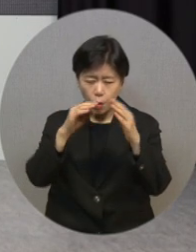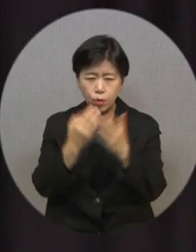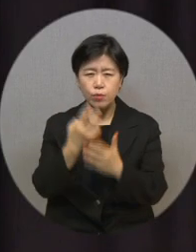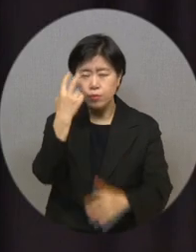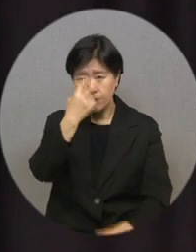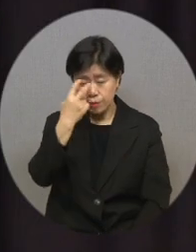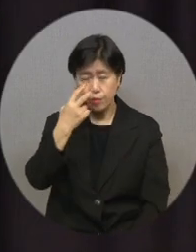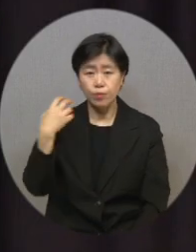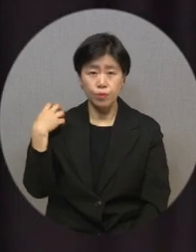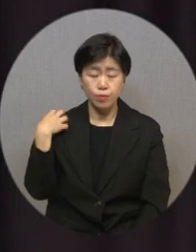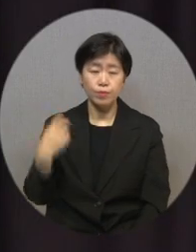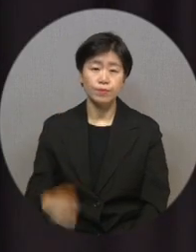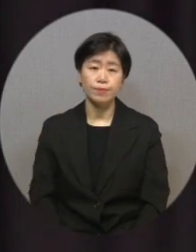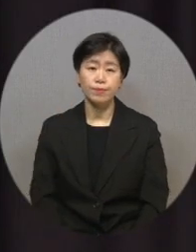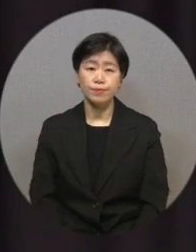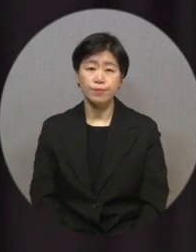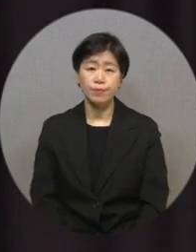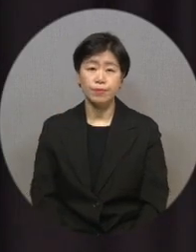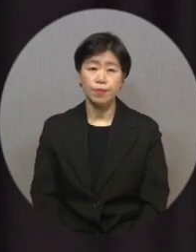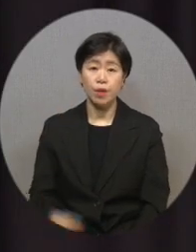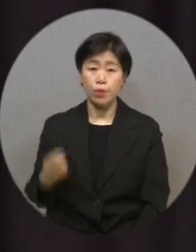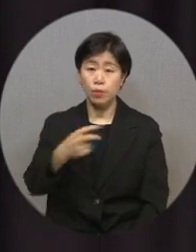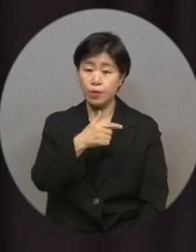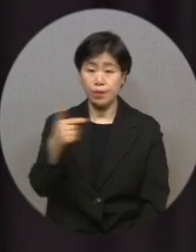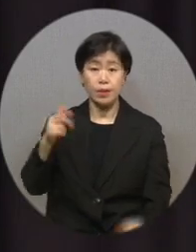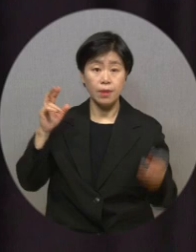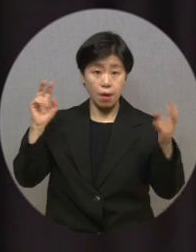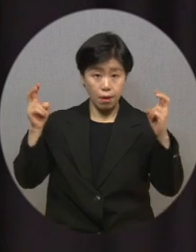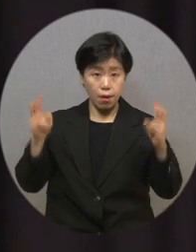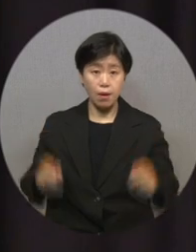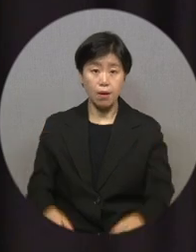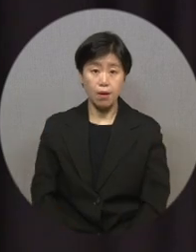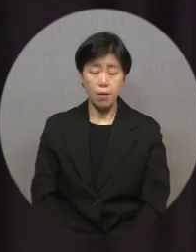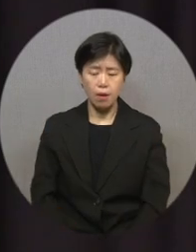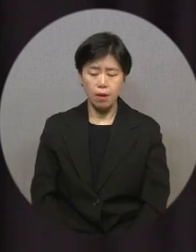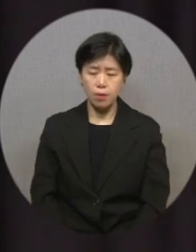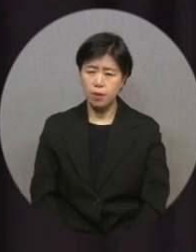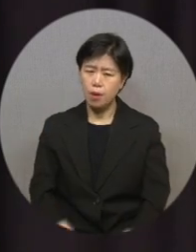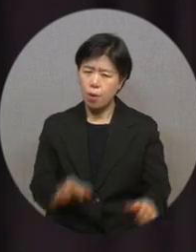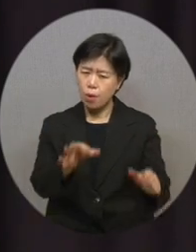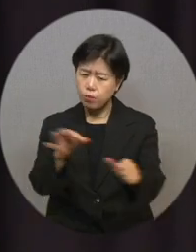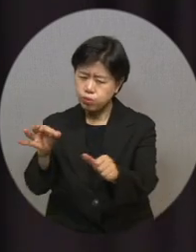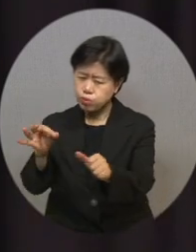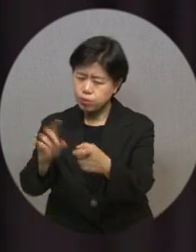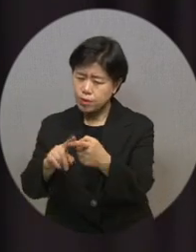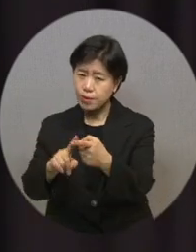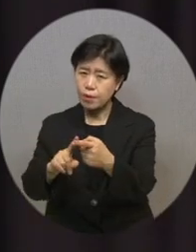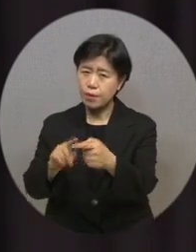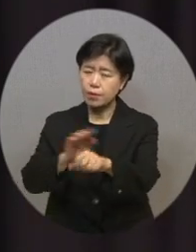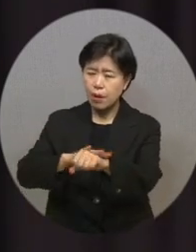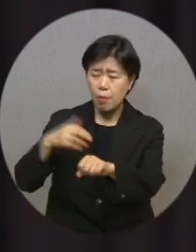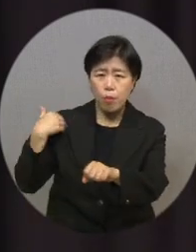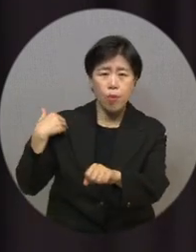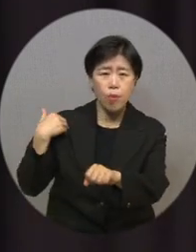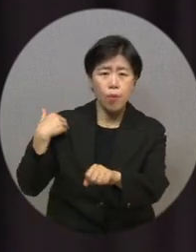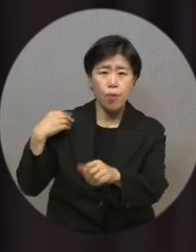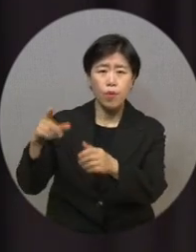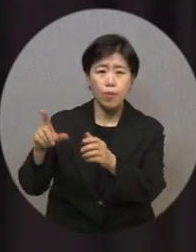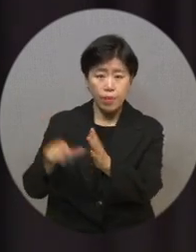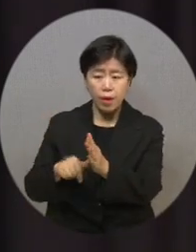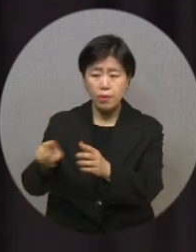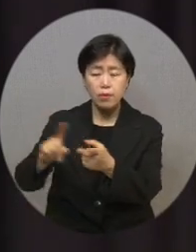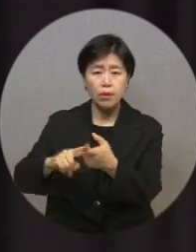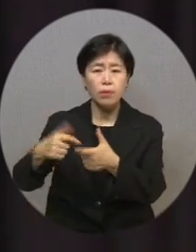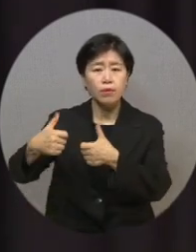있고요 그다음에대 기업들이나 공공 기관들이 고용에 대해서 어떤 해법을 못 찾을 때 그런 컨설팅을 해 주는 또 고형